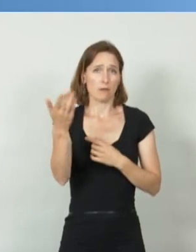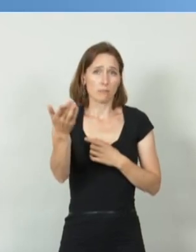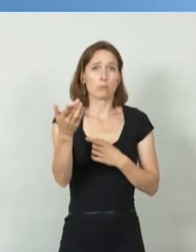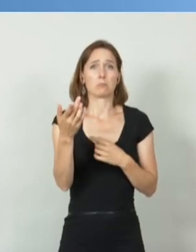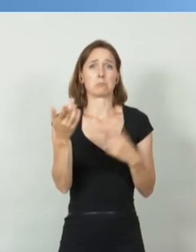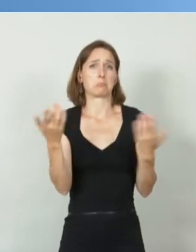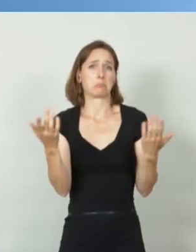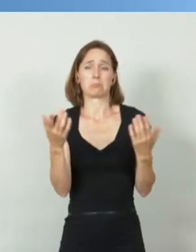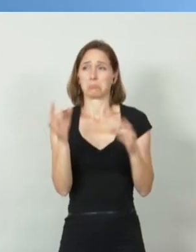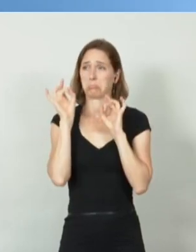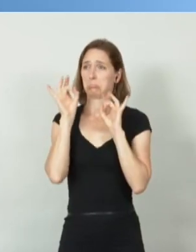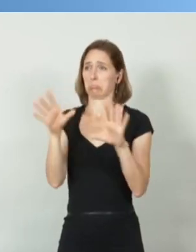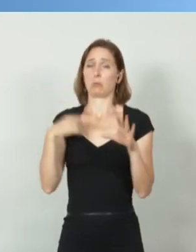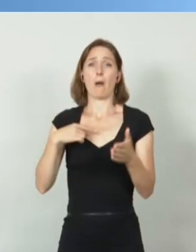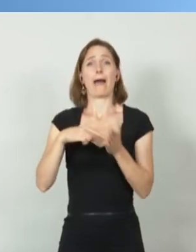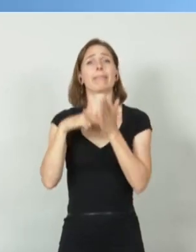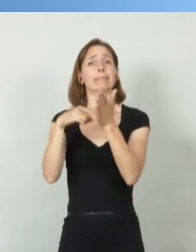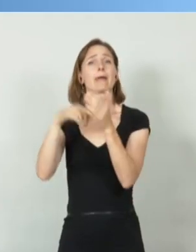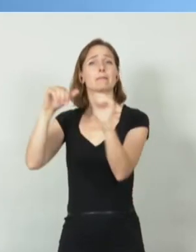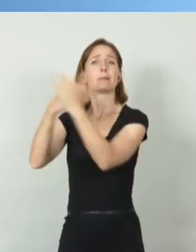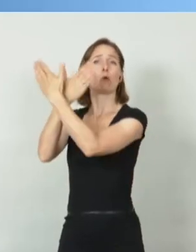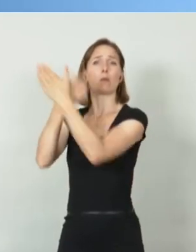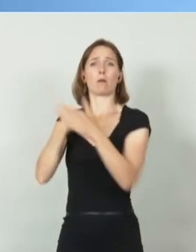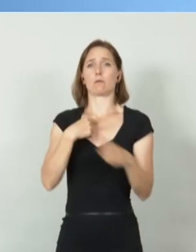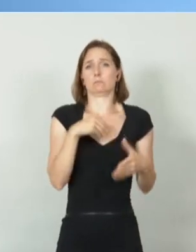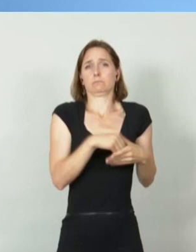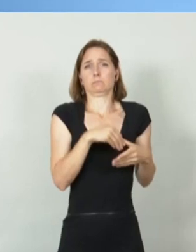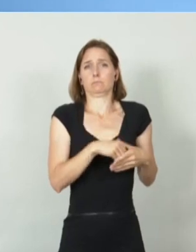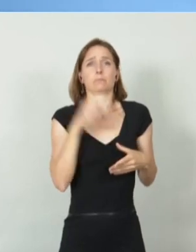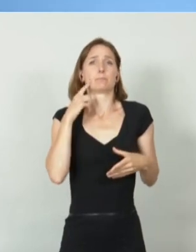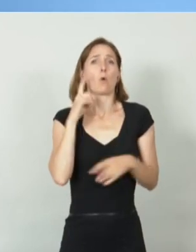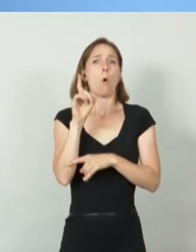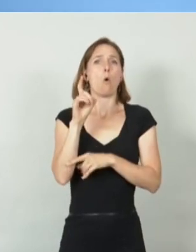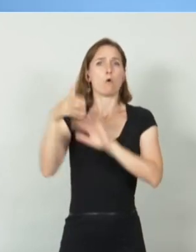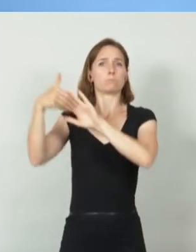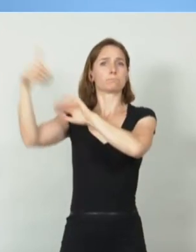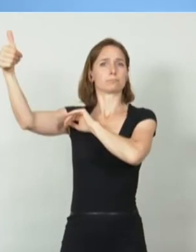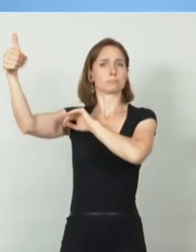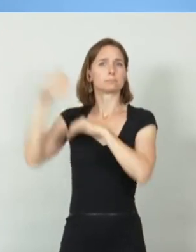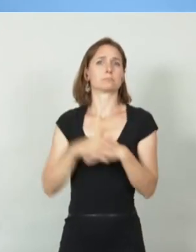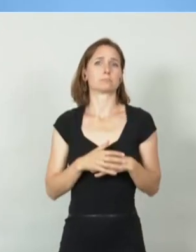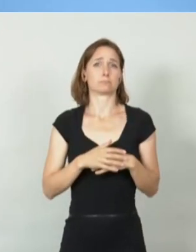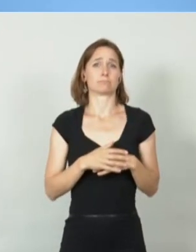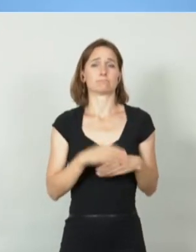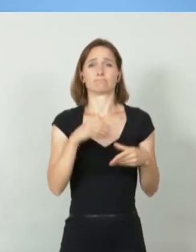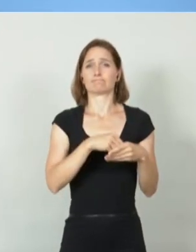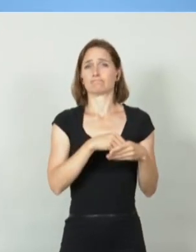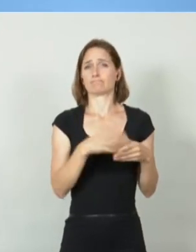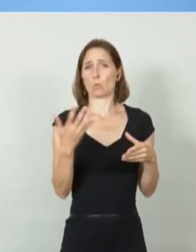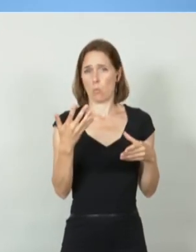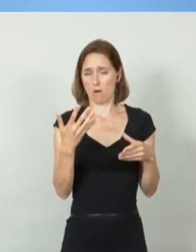la date de la métropole pour le transfert de l'eau à hauteur de 7 millions